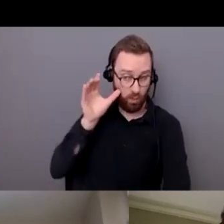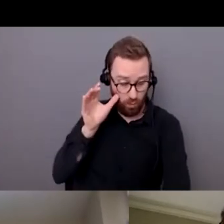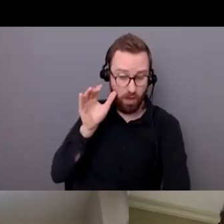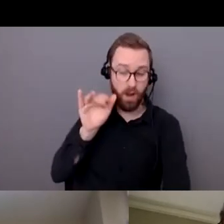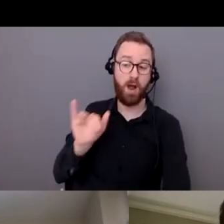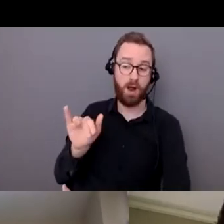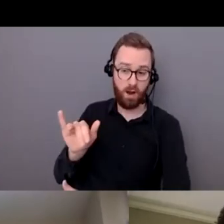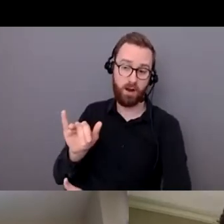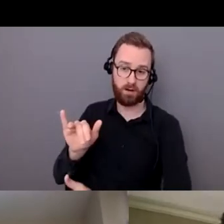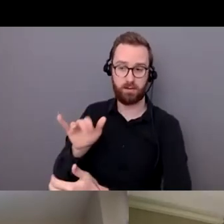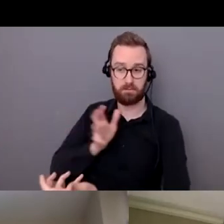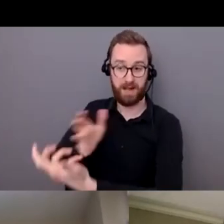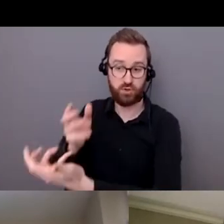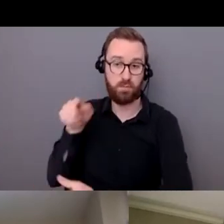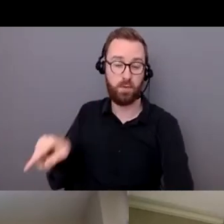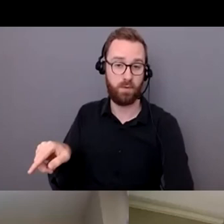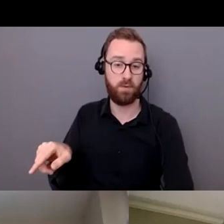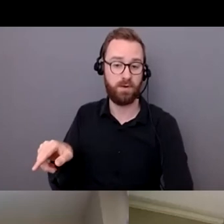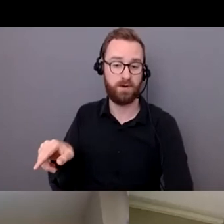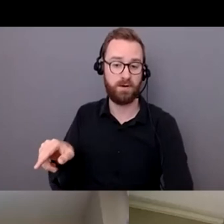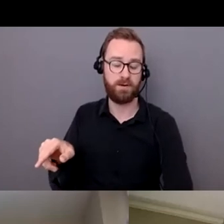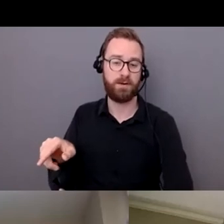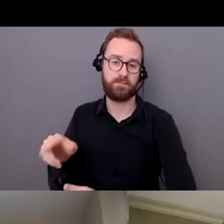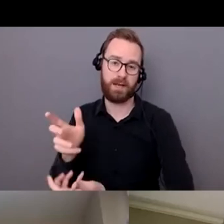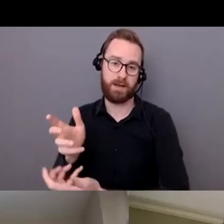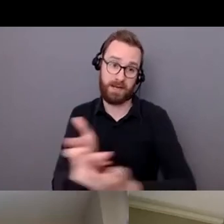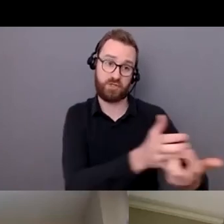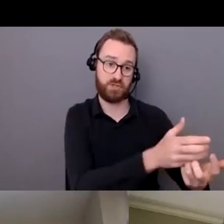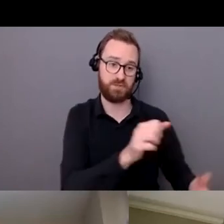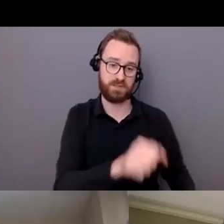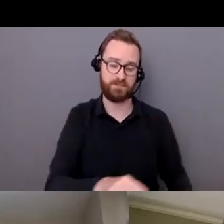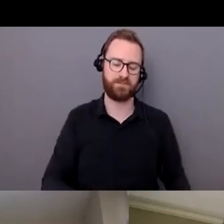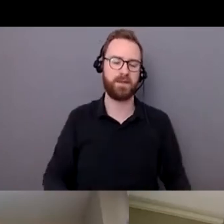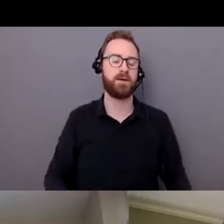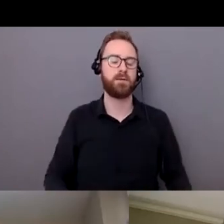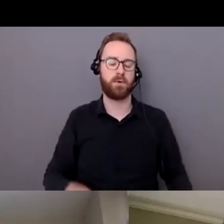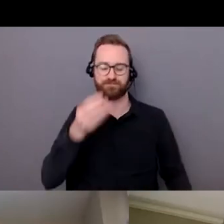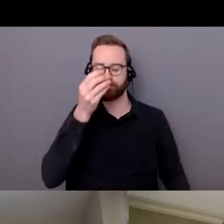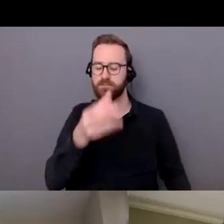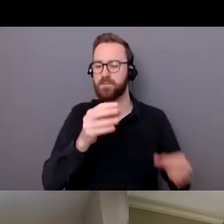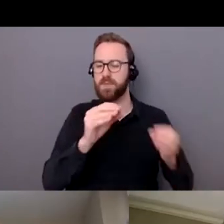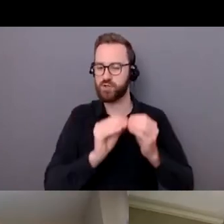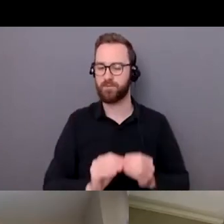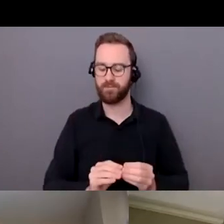une réponse? Je peux peut-être donner rapidement peut-être quelques chiffres.